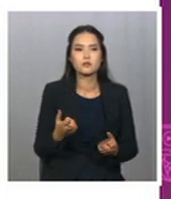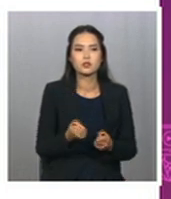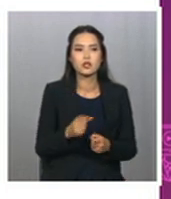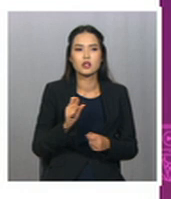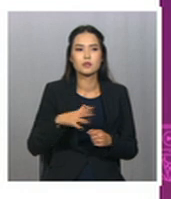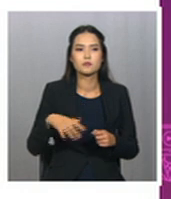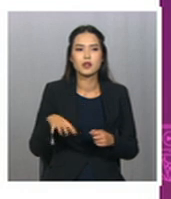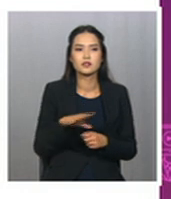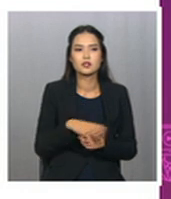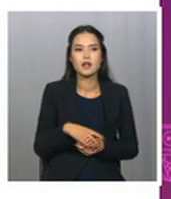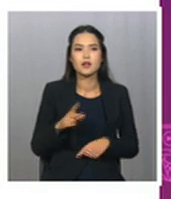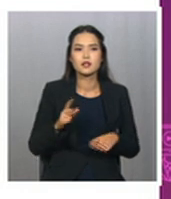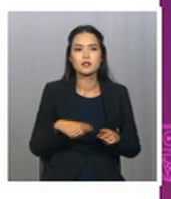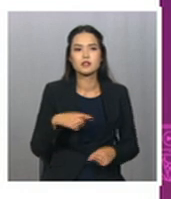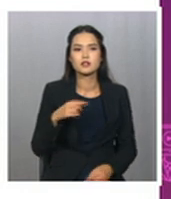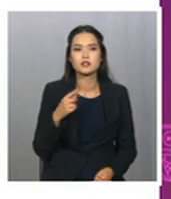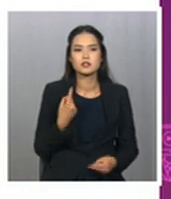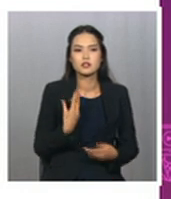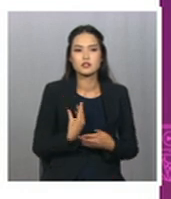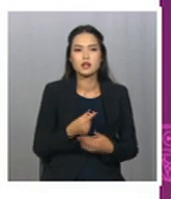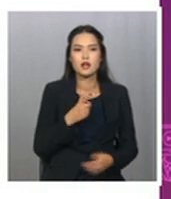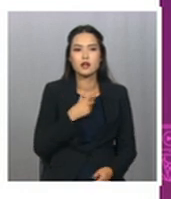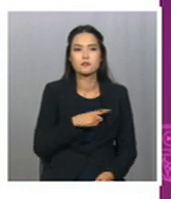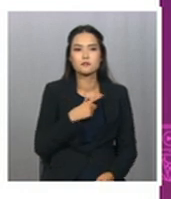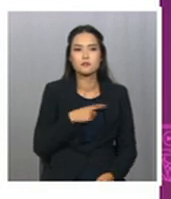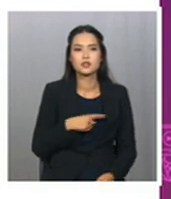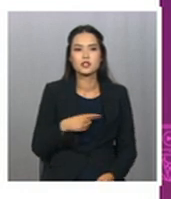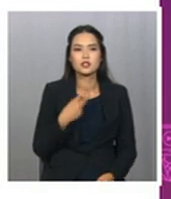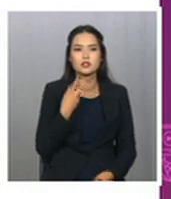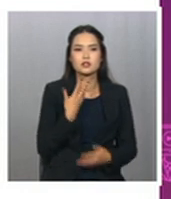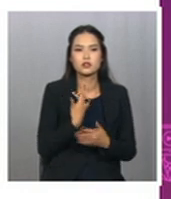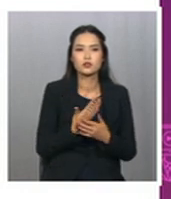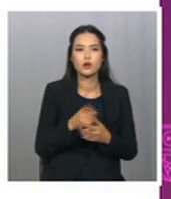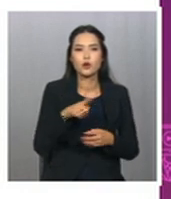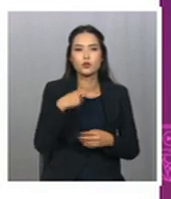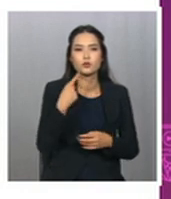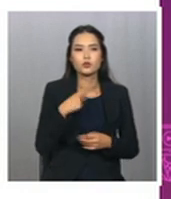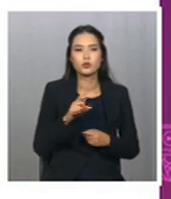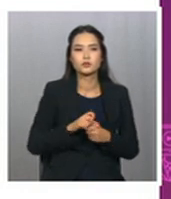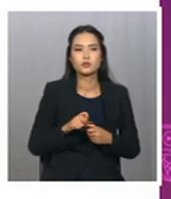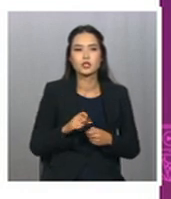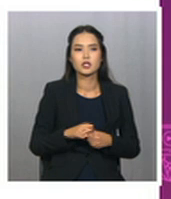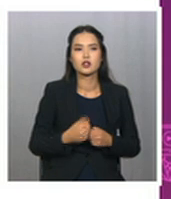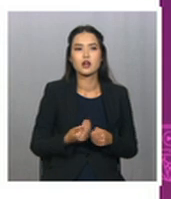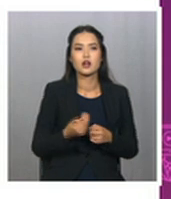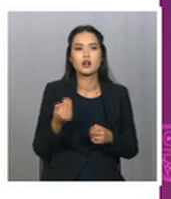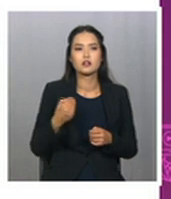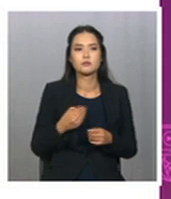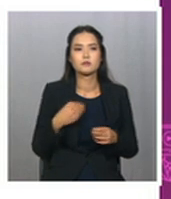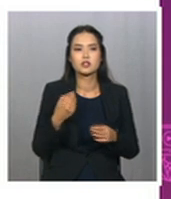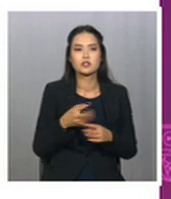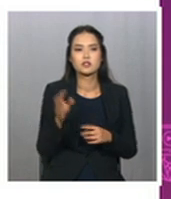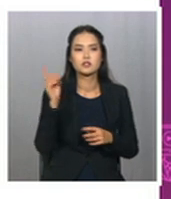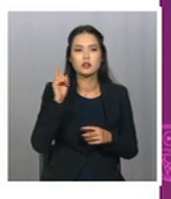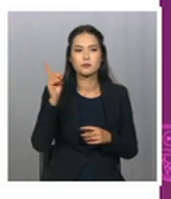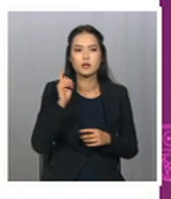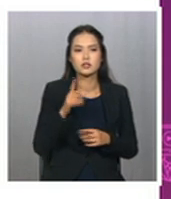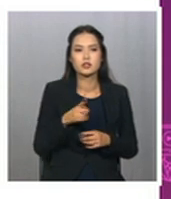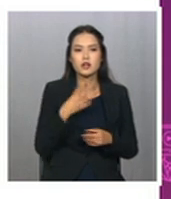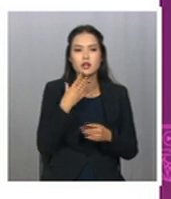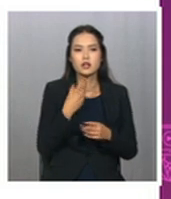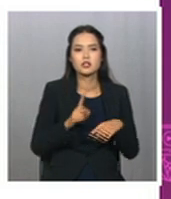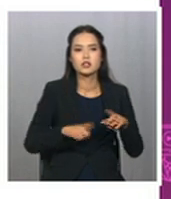ұстаған адамдар кескін келбеттері мен, мінез қалыптары мен, сөйлеген сөздері мен, арғы-бергі замандардағы